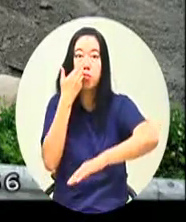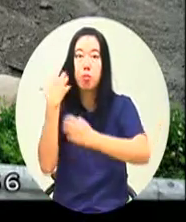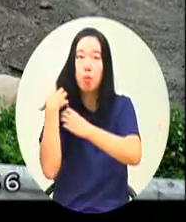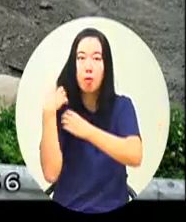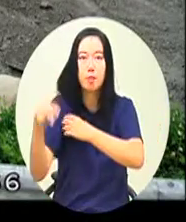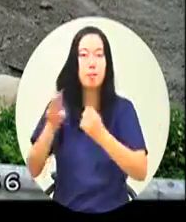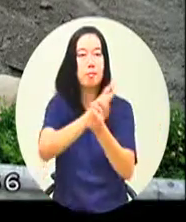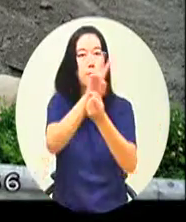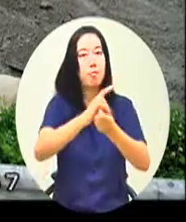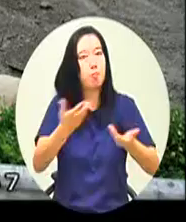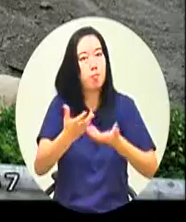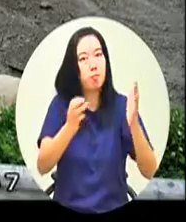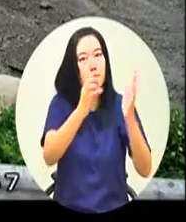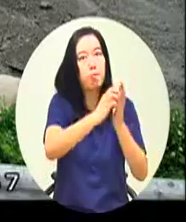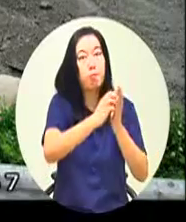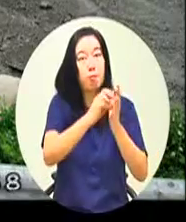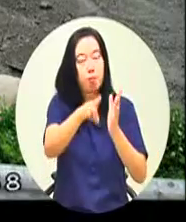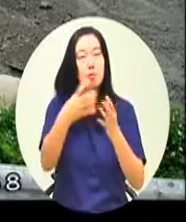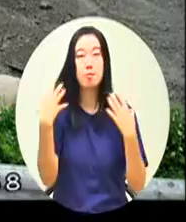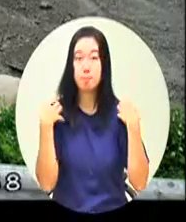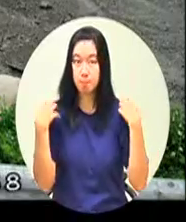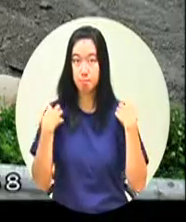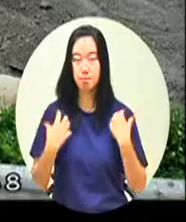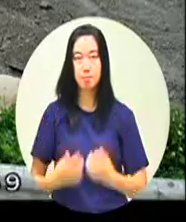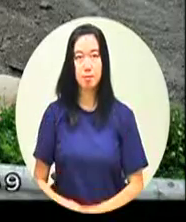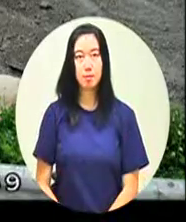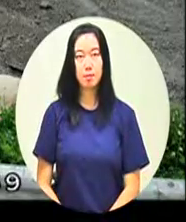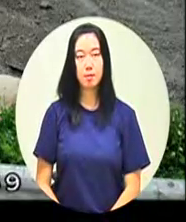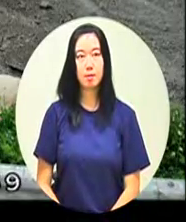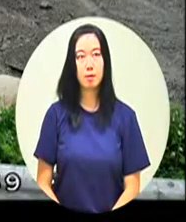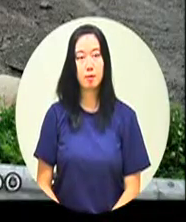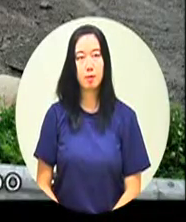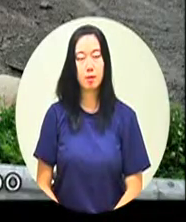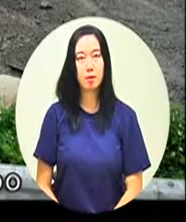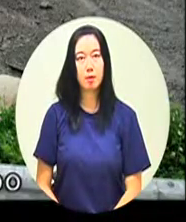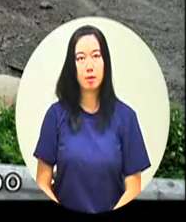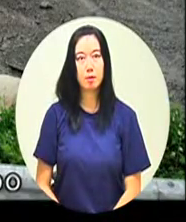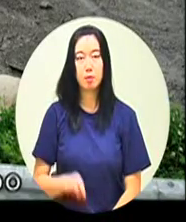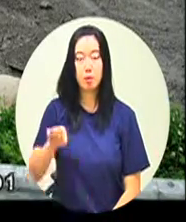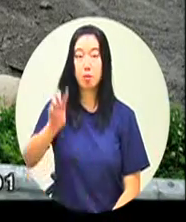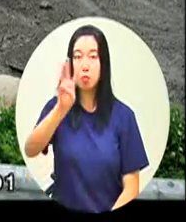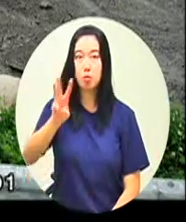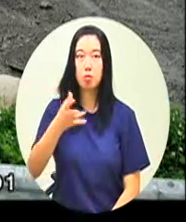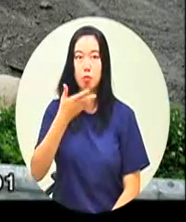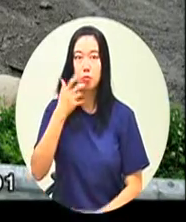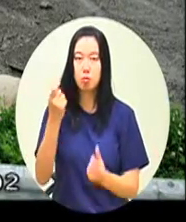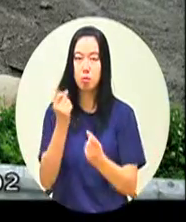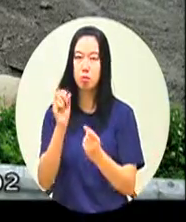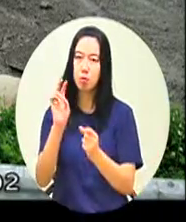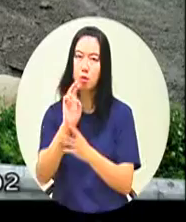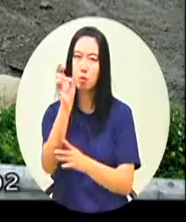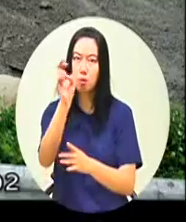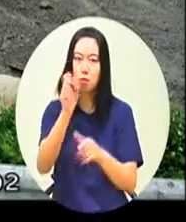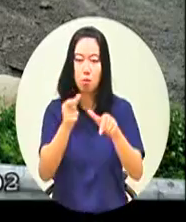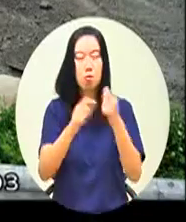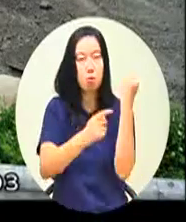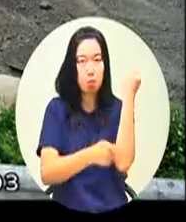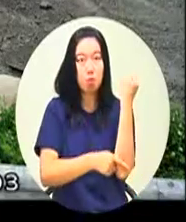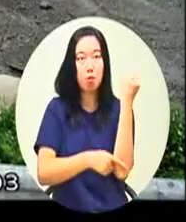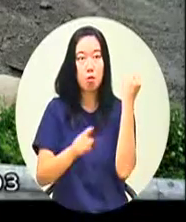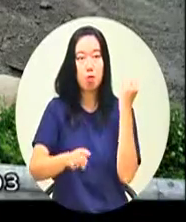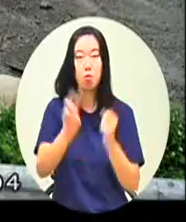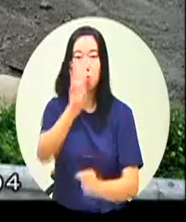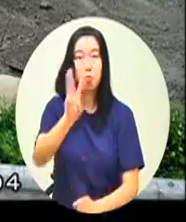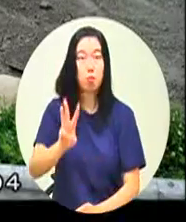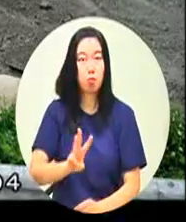落来。留落来甲遮照一个拿水坝，拿水坝甲遮是水坡还有20米，这水坡局管